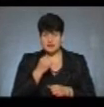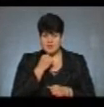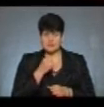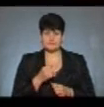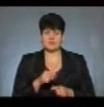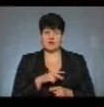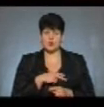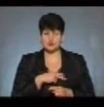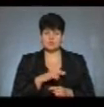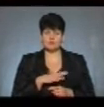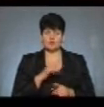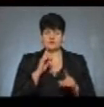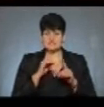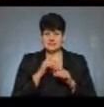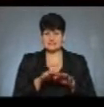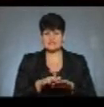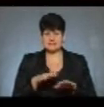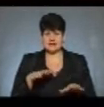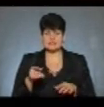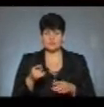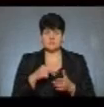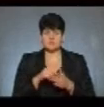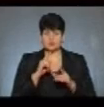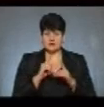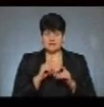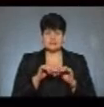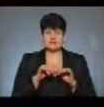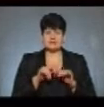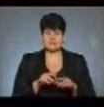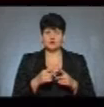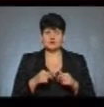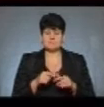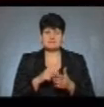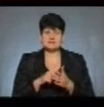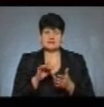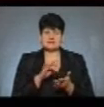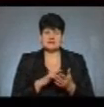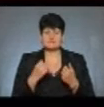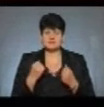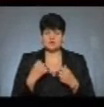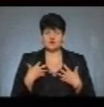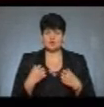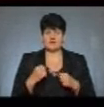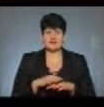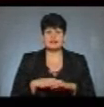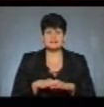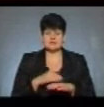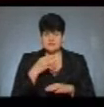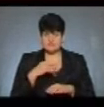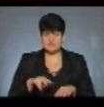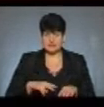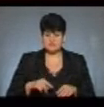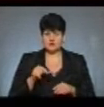Нагородження відбулося в сесійній залі Тернопільської міськради. Захід організував міський центр фізичного здоров'я населення, розповіла директорка